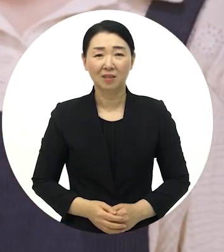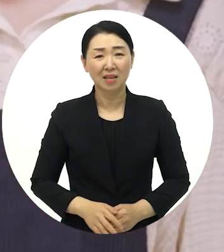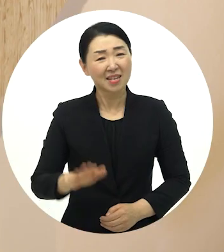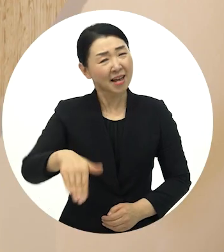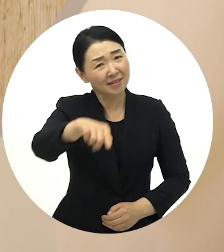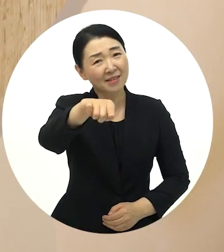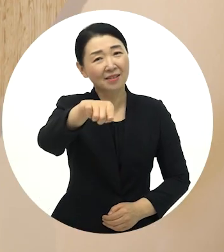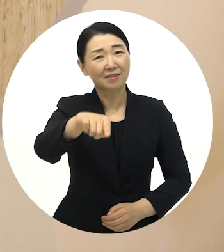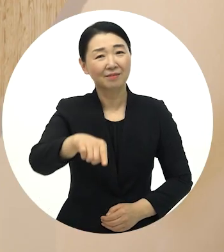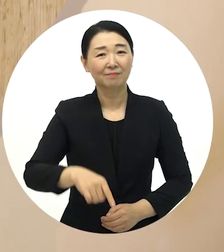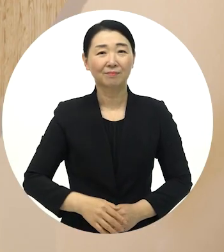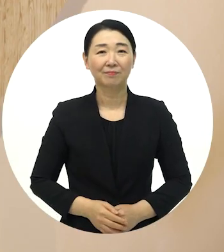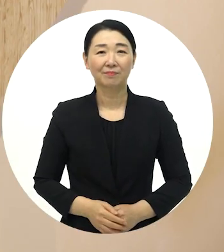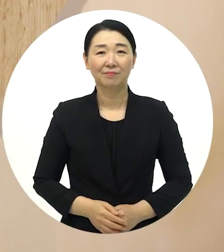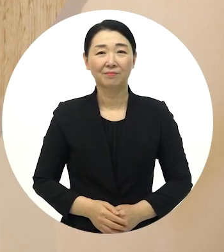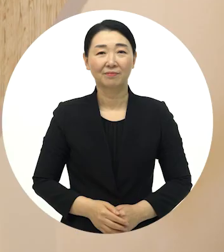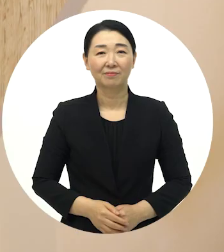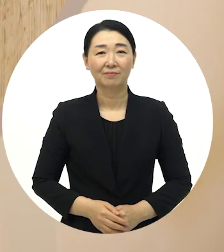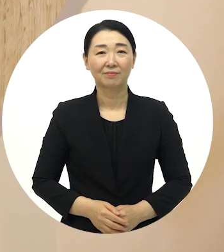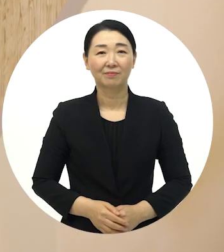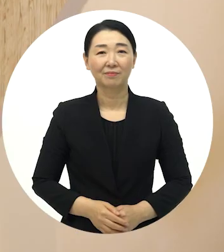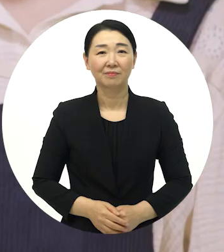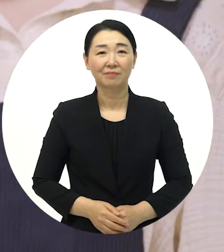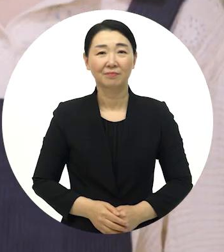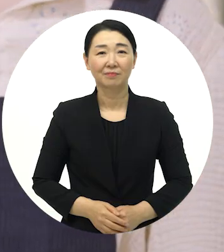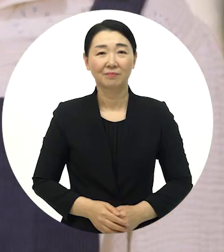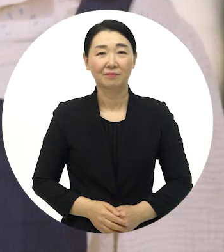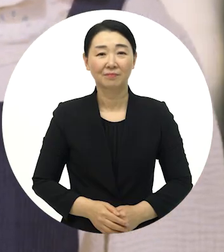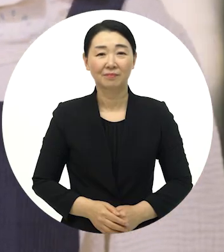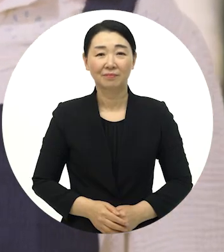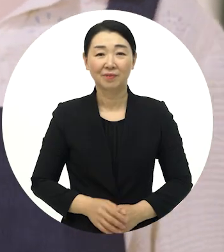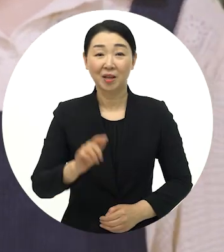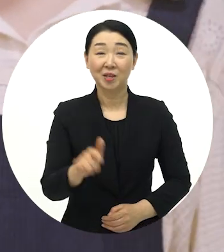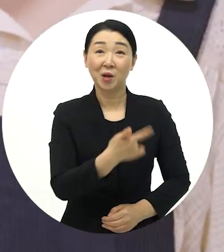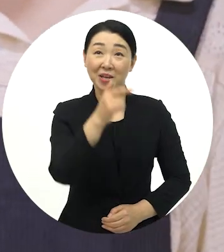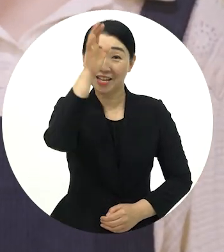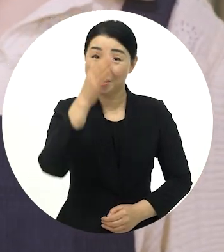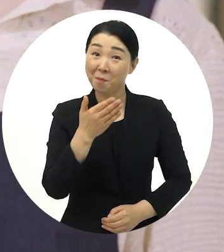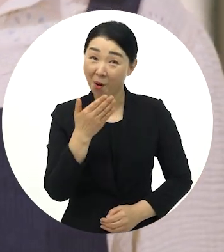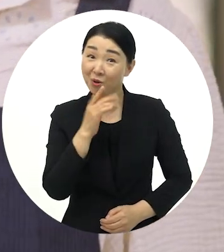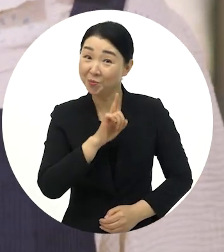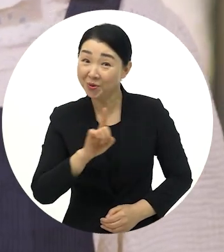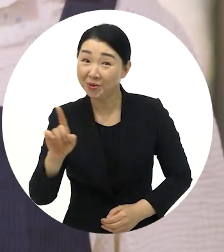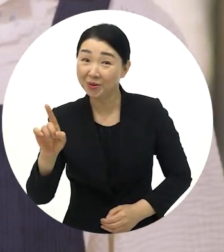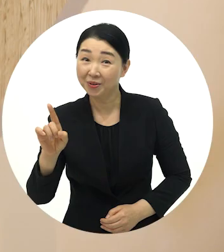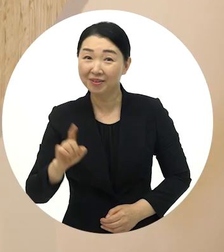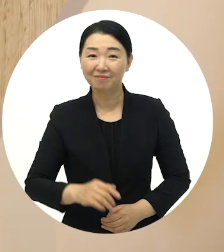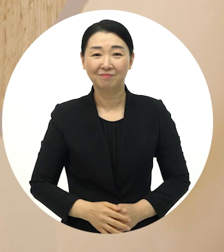아, 상민아 씨. 저녁에 치킨이나 먹을까?